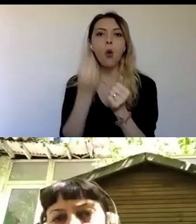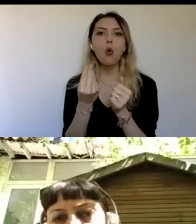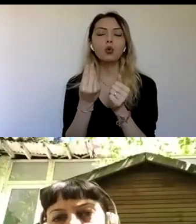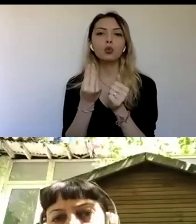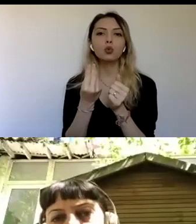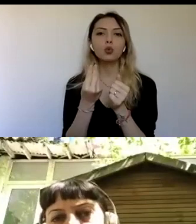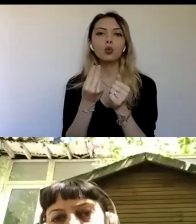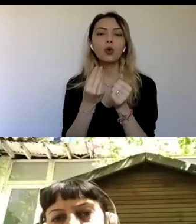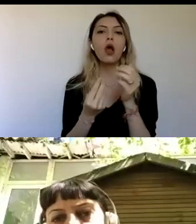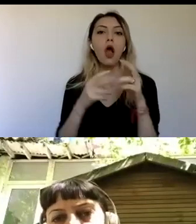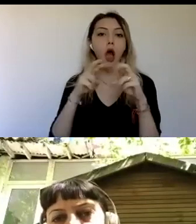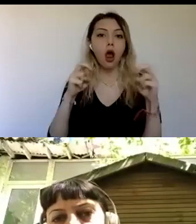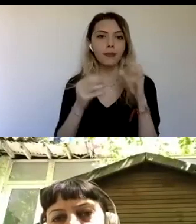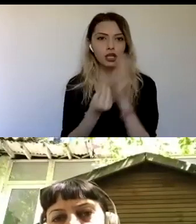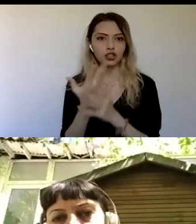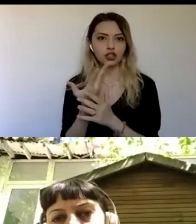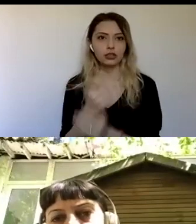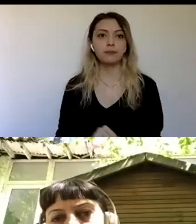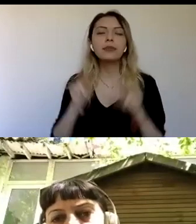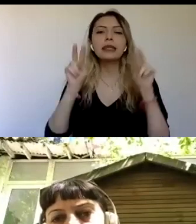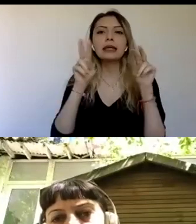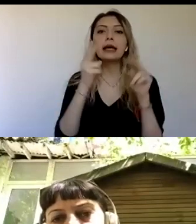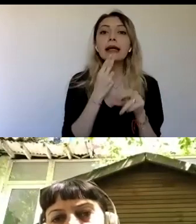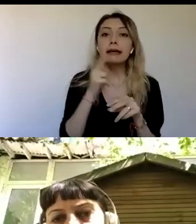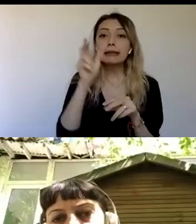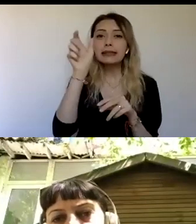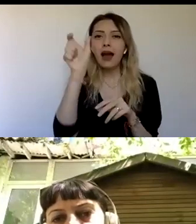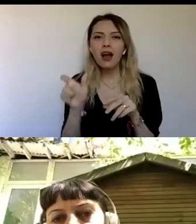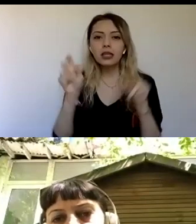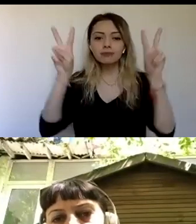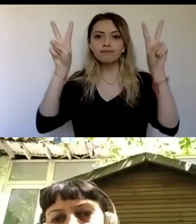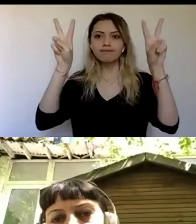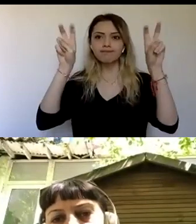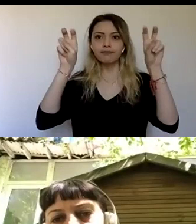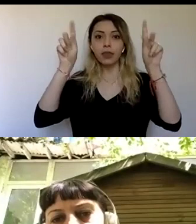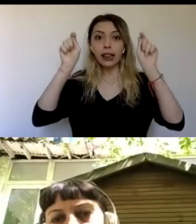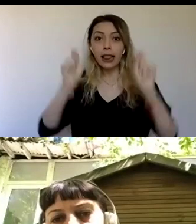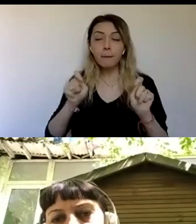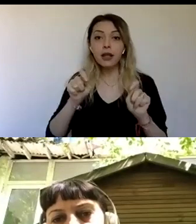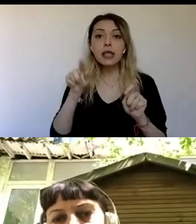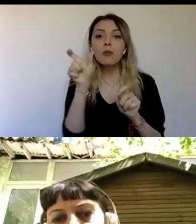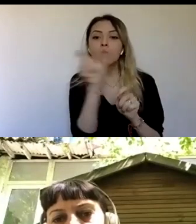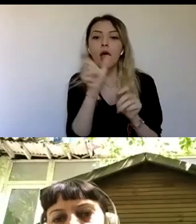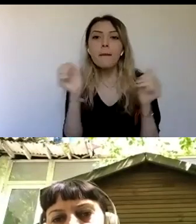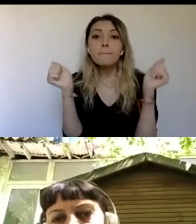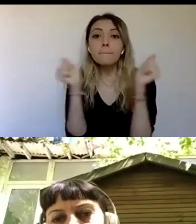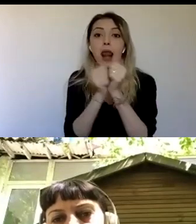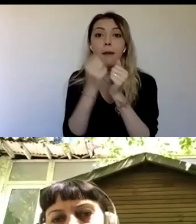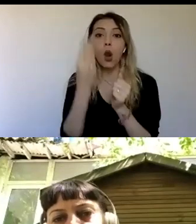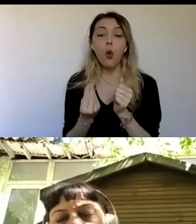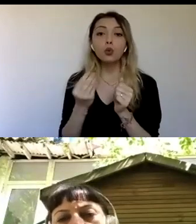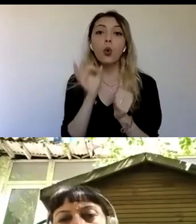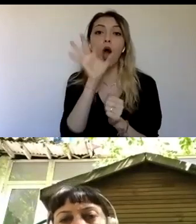içine aldığımızda kadın haklarının beraber geçtiği haberleri bir yandan gösterir. Bu